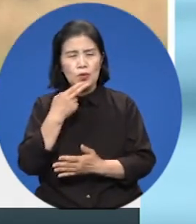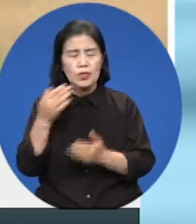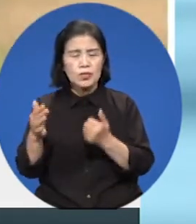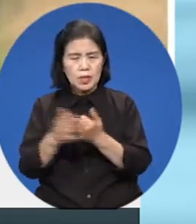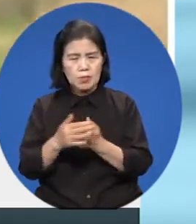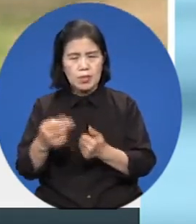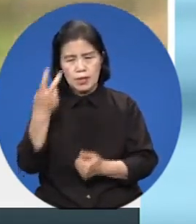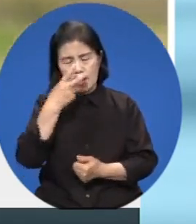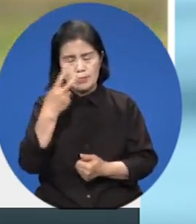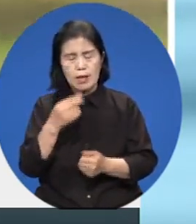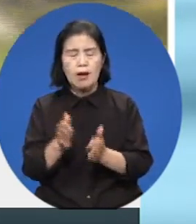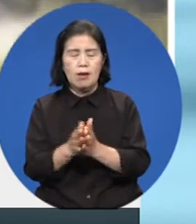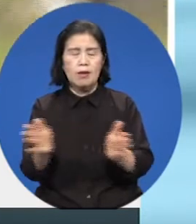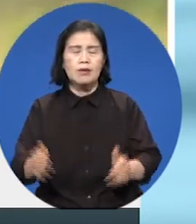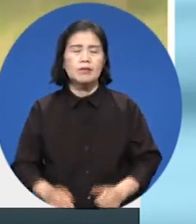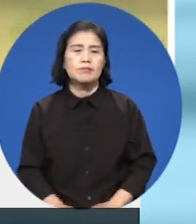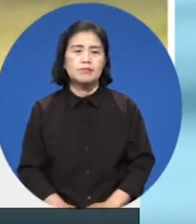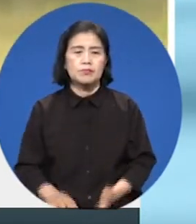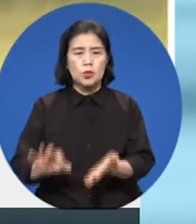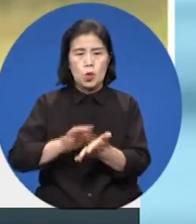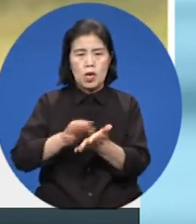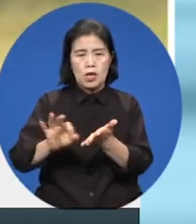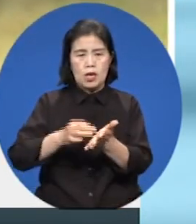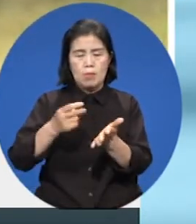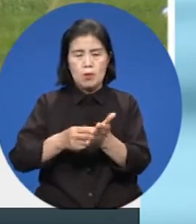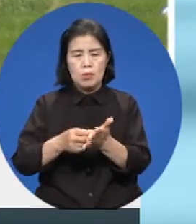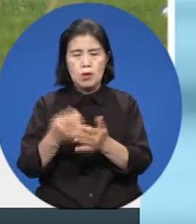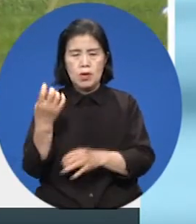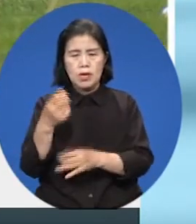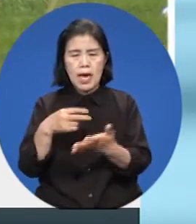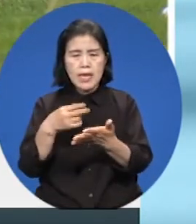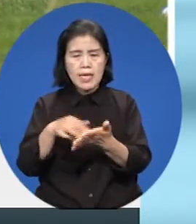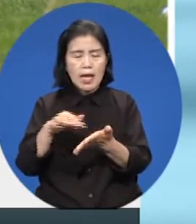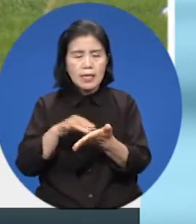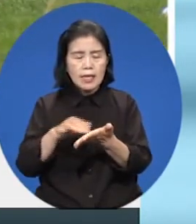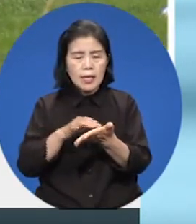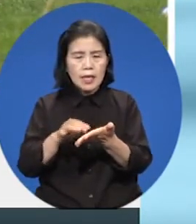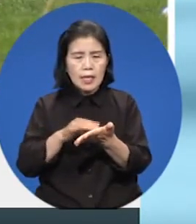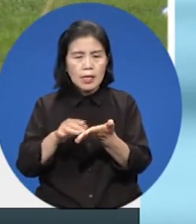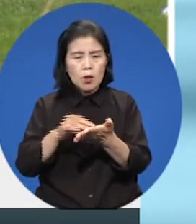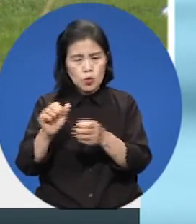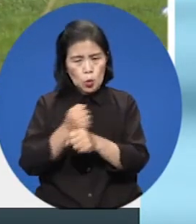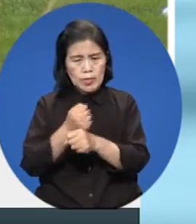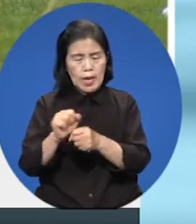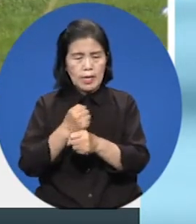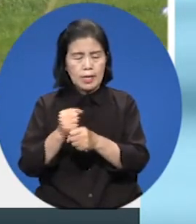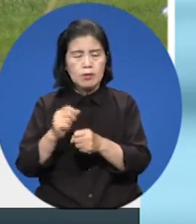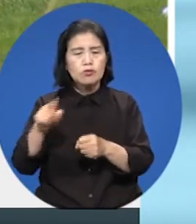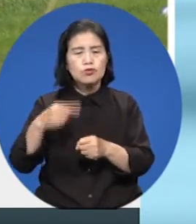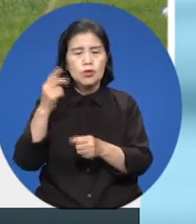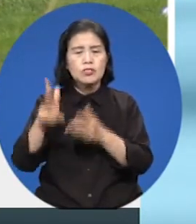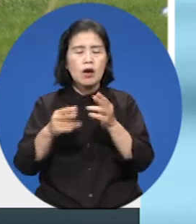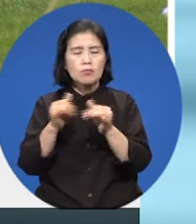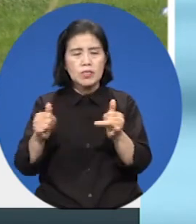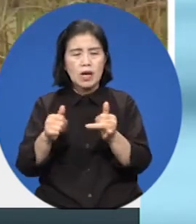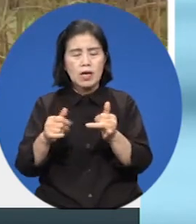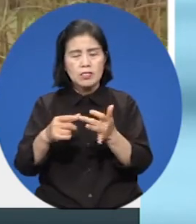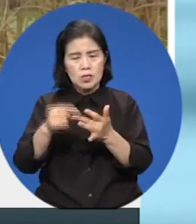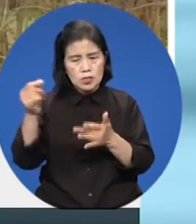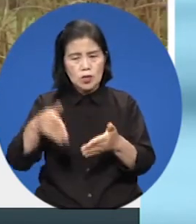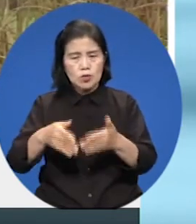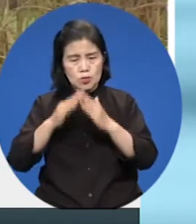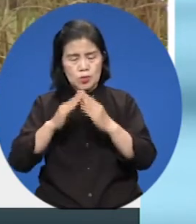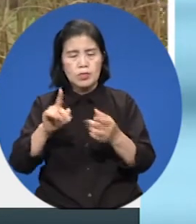실시합니다. 그리고 또한 회계법인의 원가 계산 보고서를 변경 조작해서 후속 사업자 선정 계획을 수립한 점에